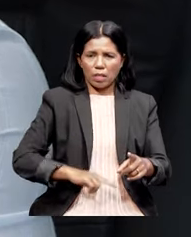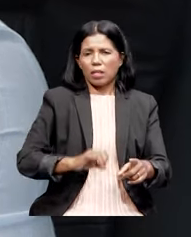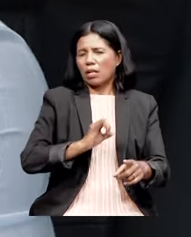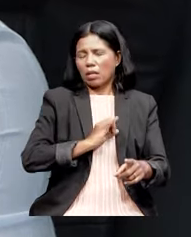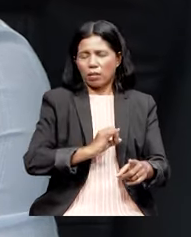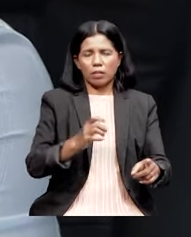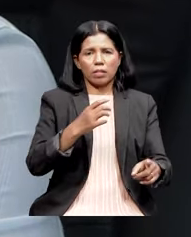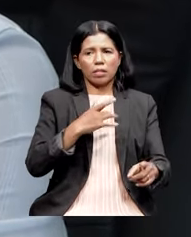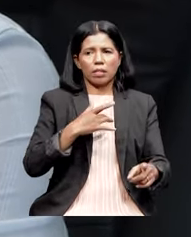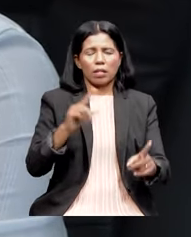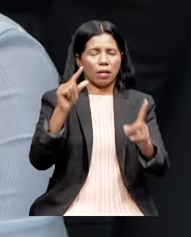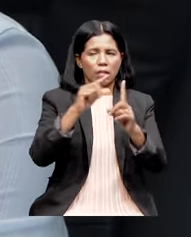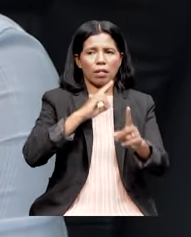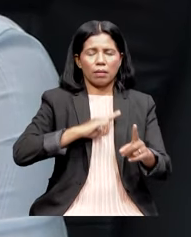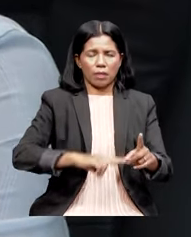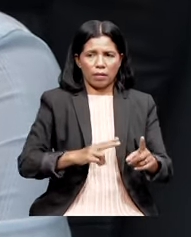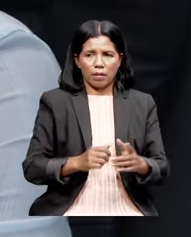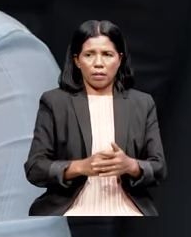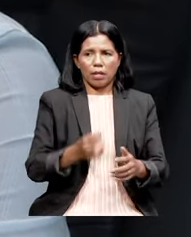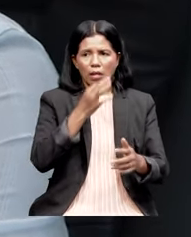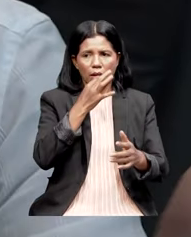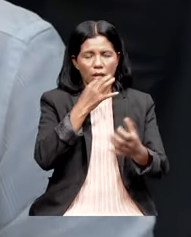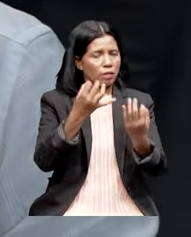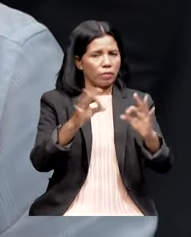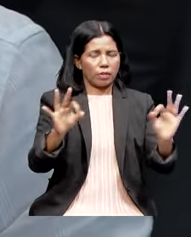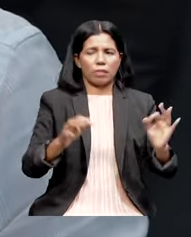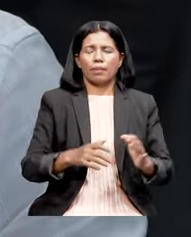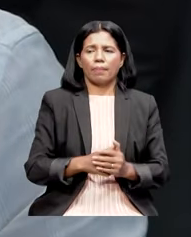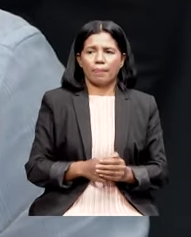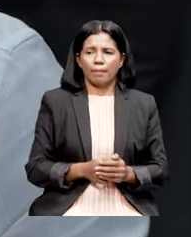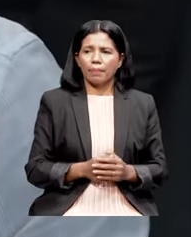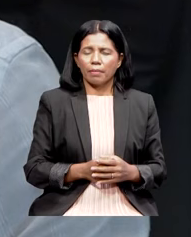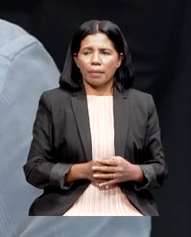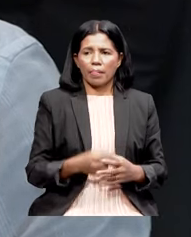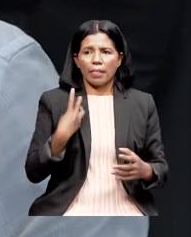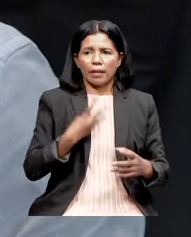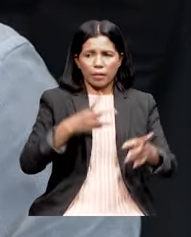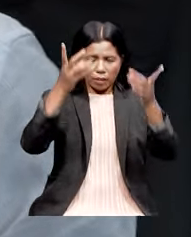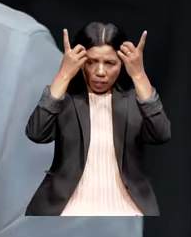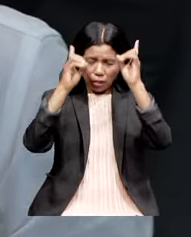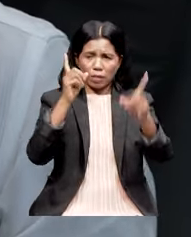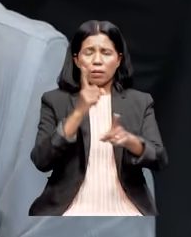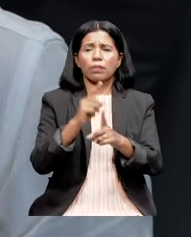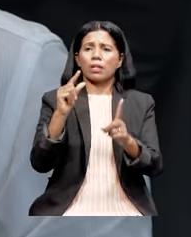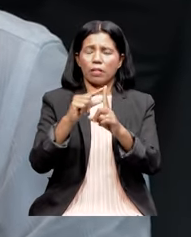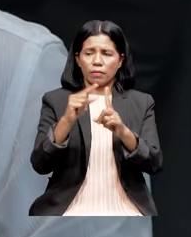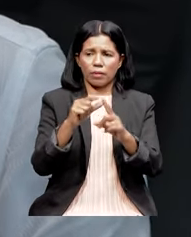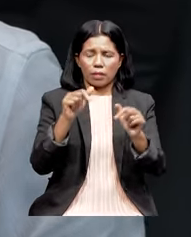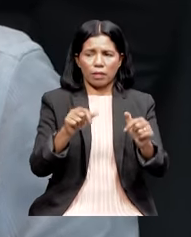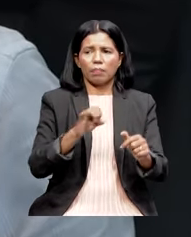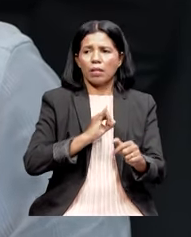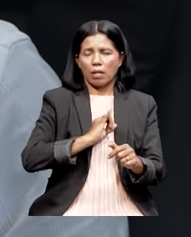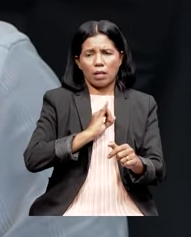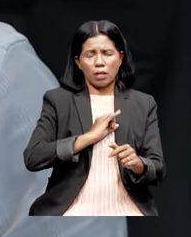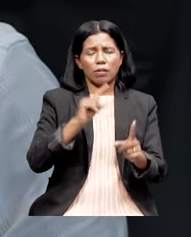yang kata hamlaha hang lah iha ona nebe itu tidak fini klaru buat itu dia pun ane bahau dia pun